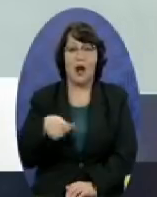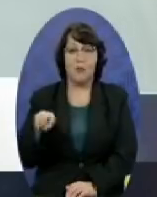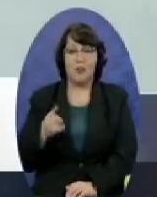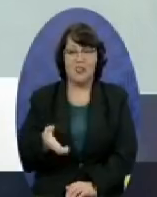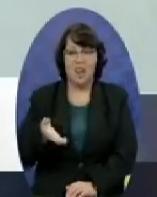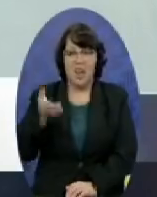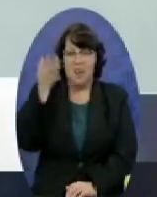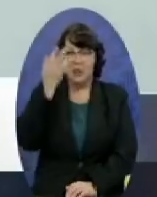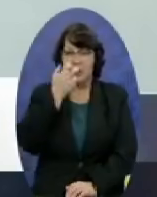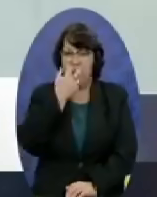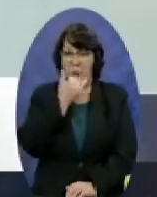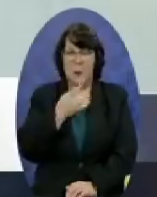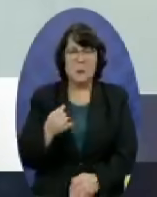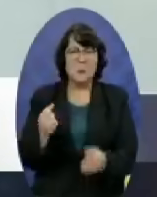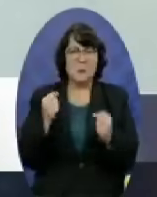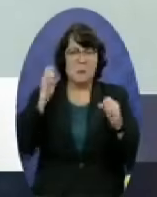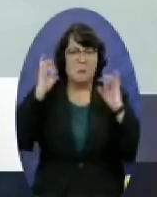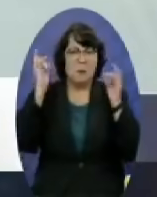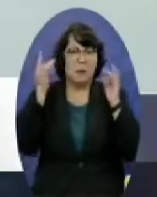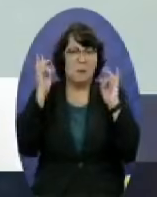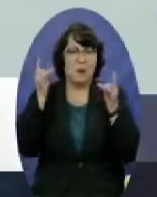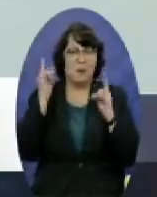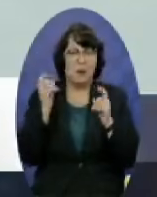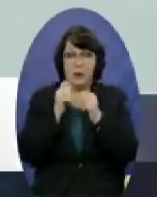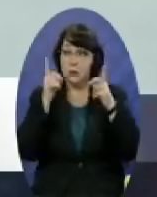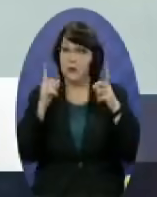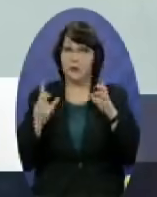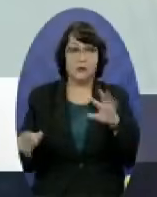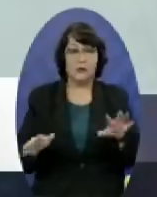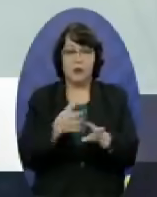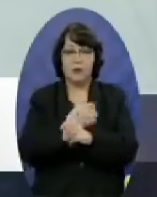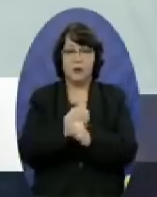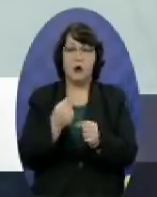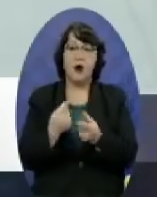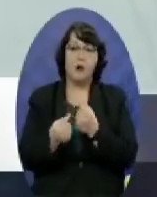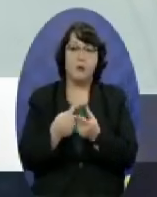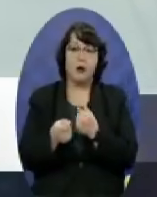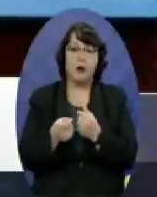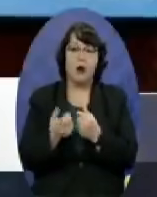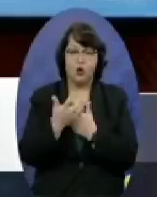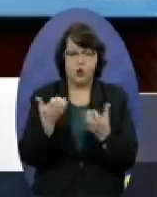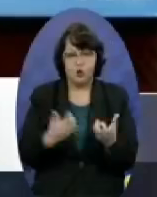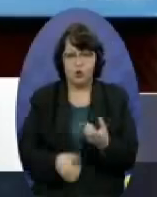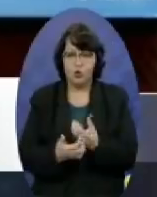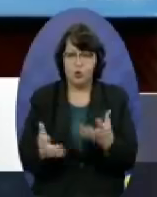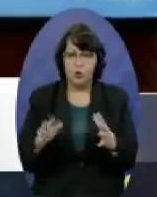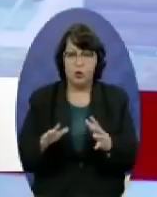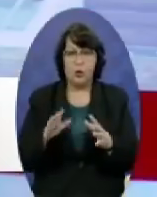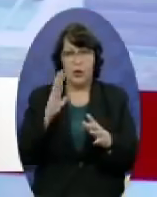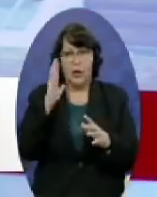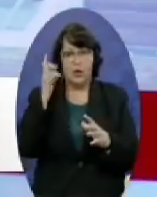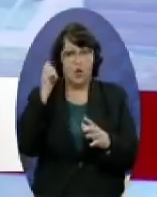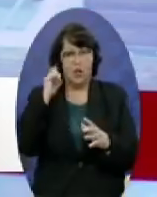хий мэдрэгчийг эхний ээлжинд эрсдэлтэй айл өрх болон олон хүүхдэд айлд тараах юм байна.